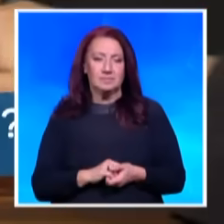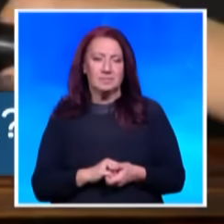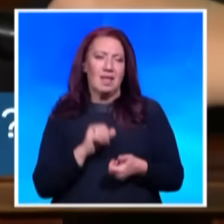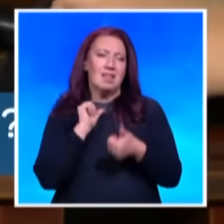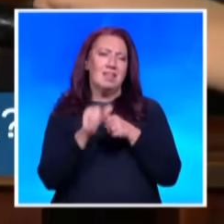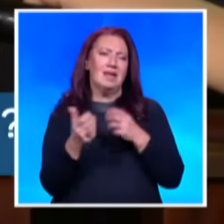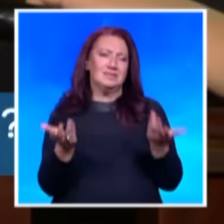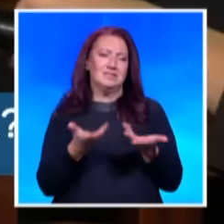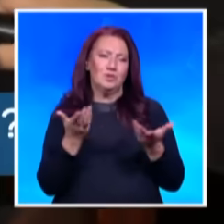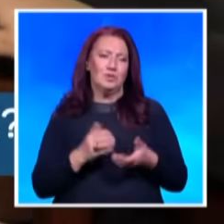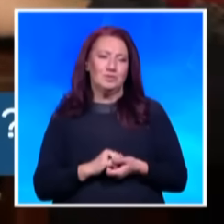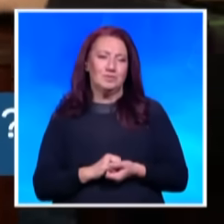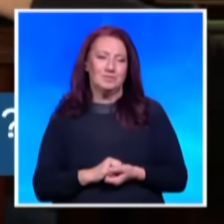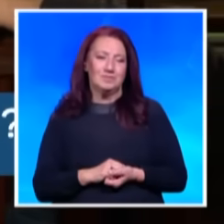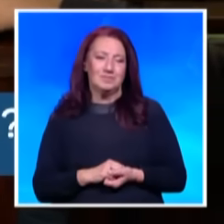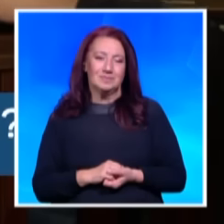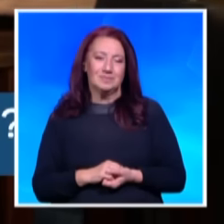е.